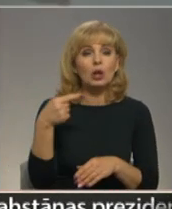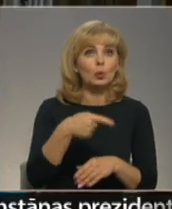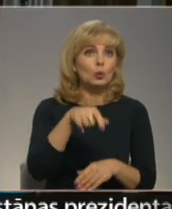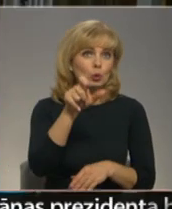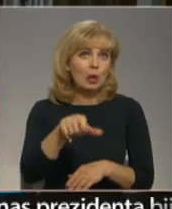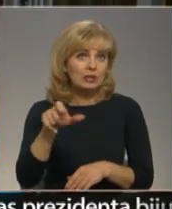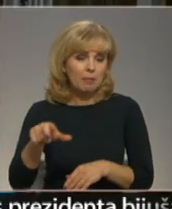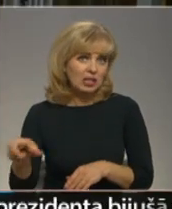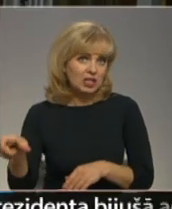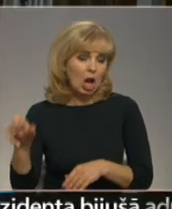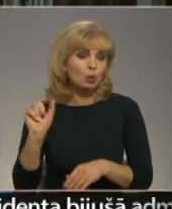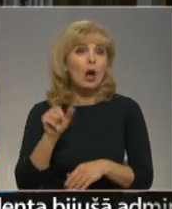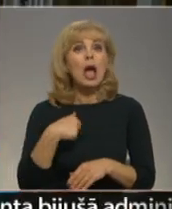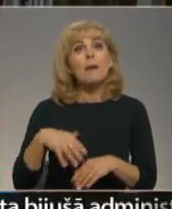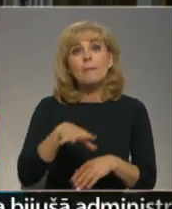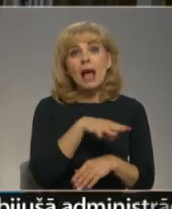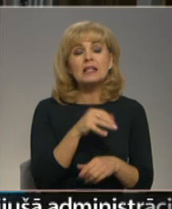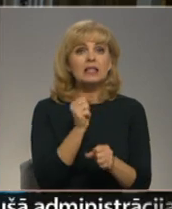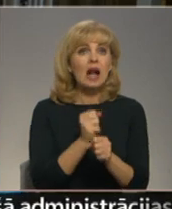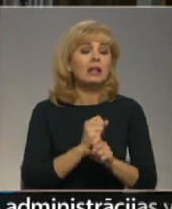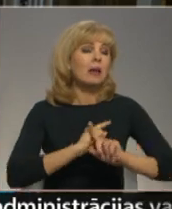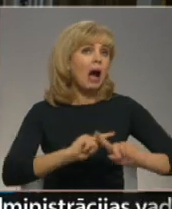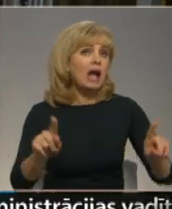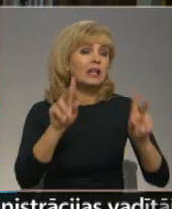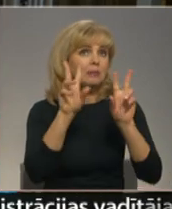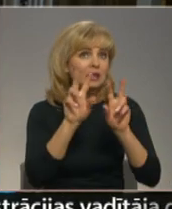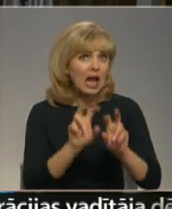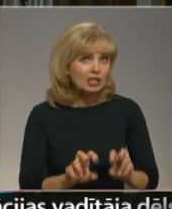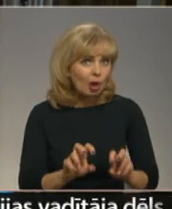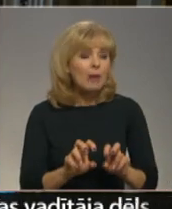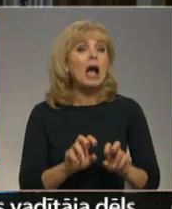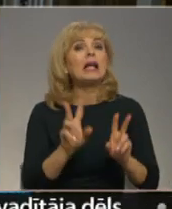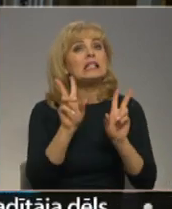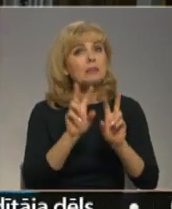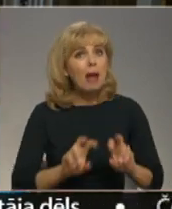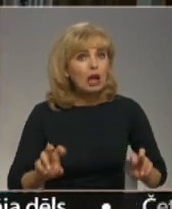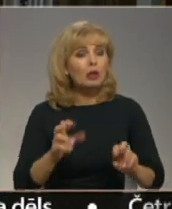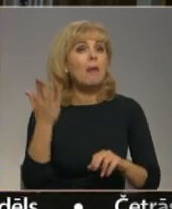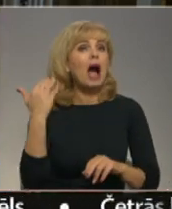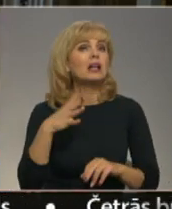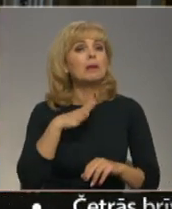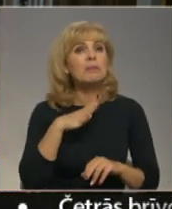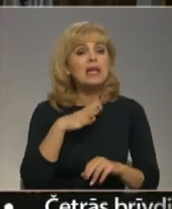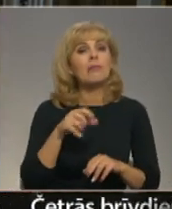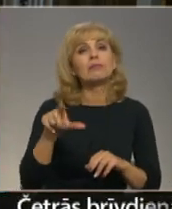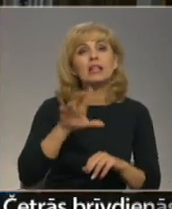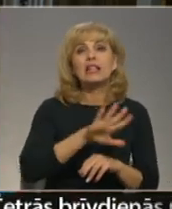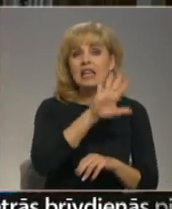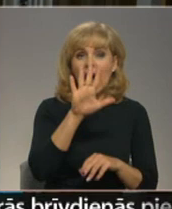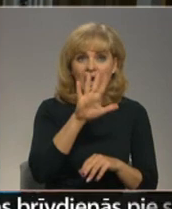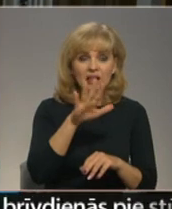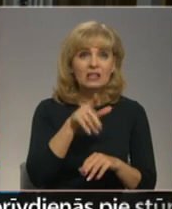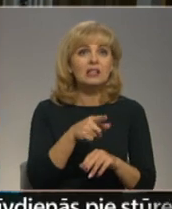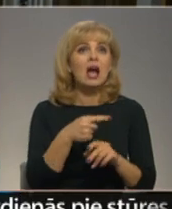pacientu. Mēs strādājam pie ātrākiem testiem, ātrākiem izmeklējumiem. Agrāk pagāja vairākas dienas, kamēr izaug